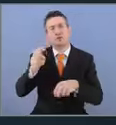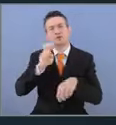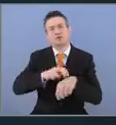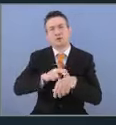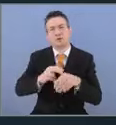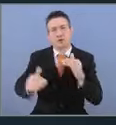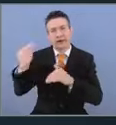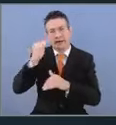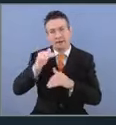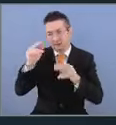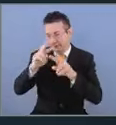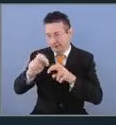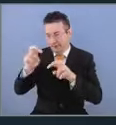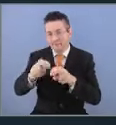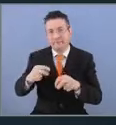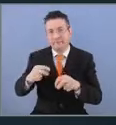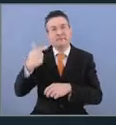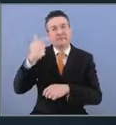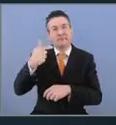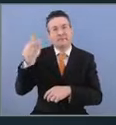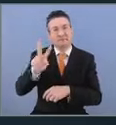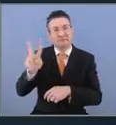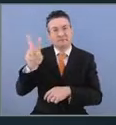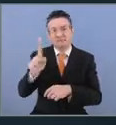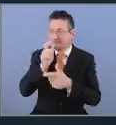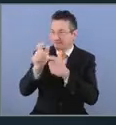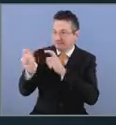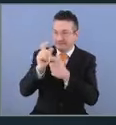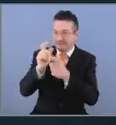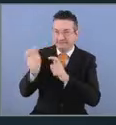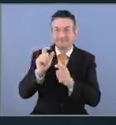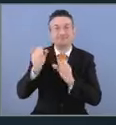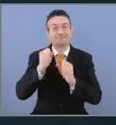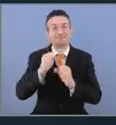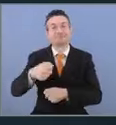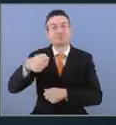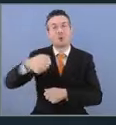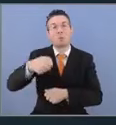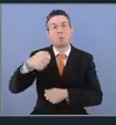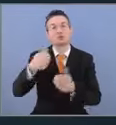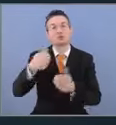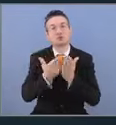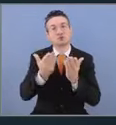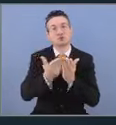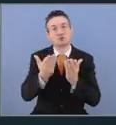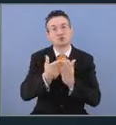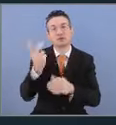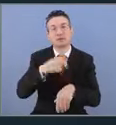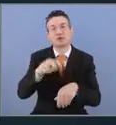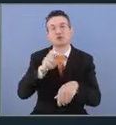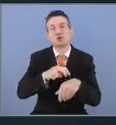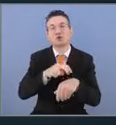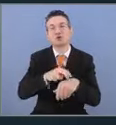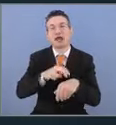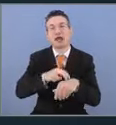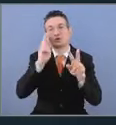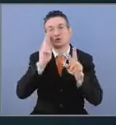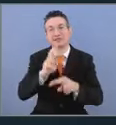Tor Vergata per aprire una borsa di studio nel dottorato, diciamo, dottorato di ricerca